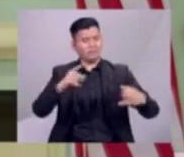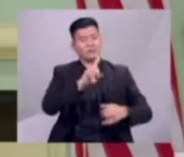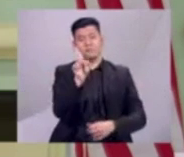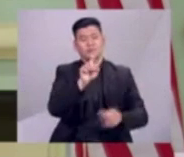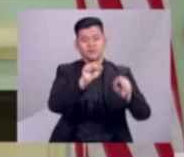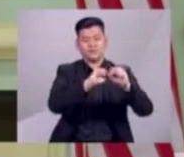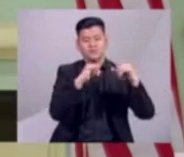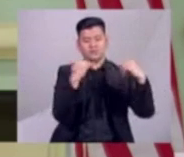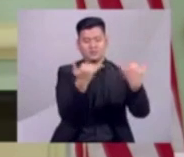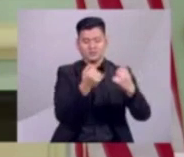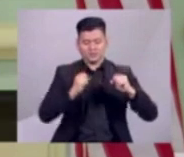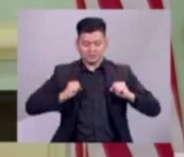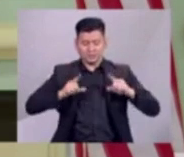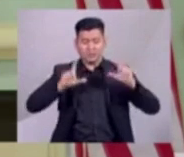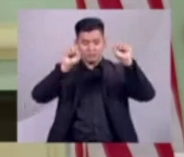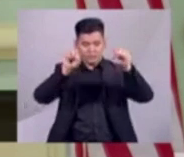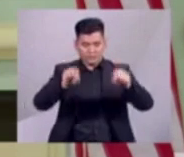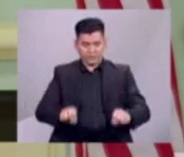pakaiannya